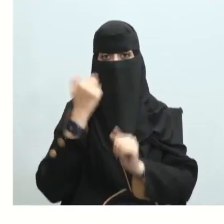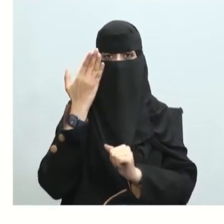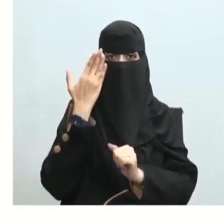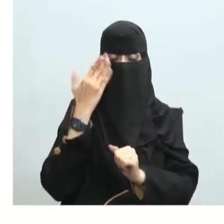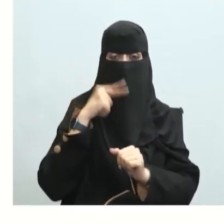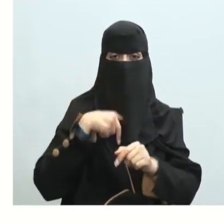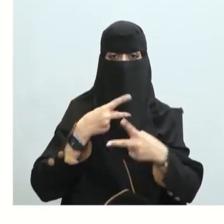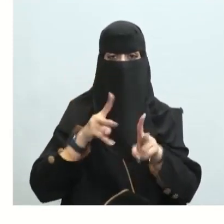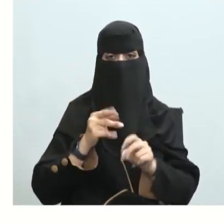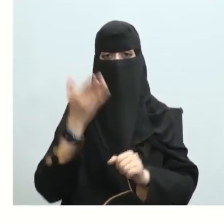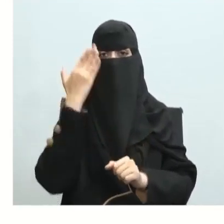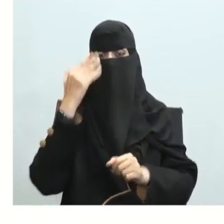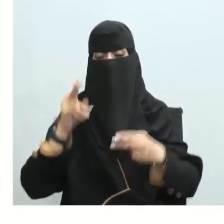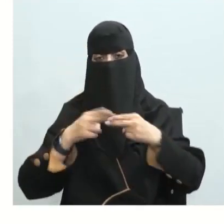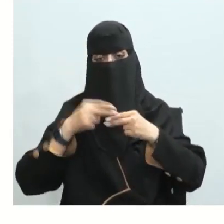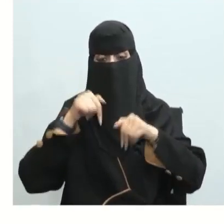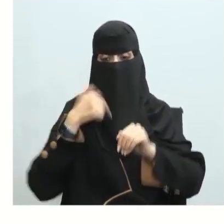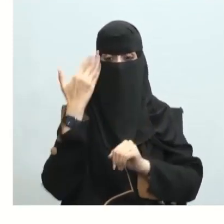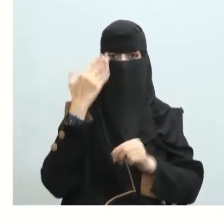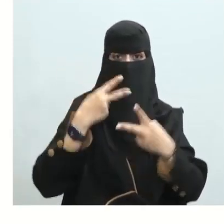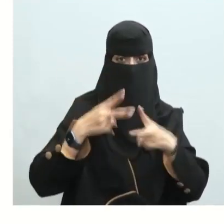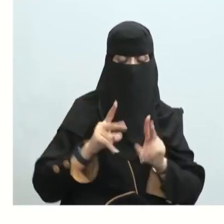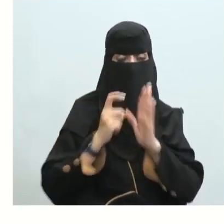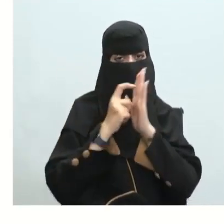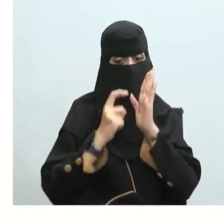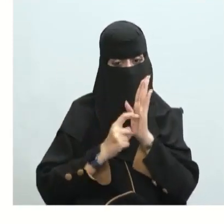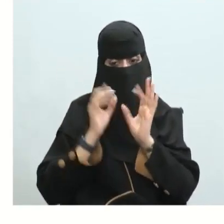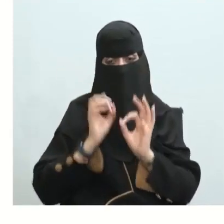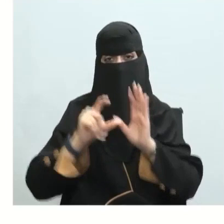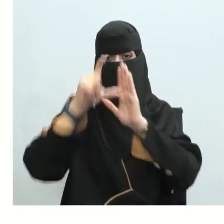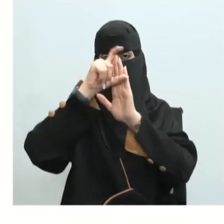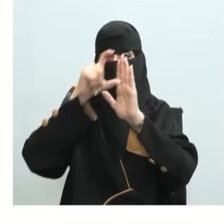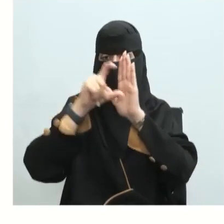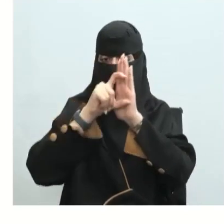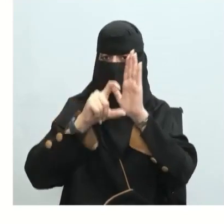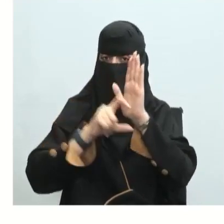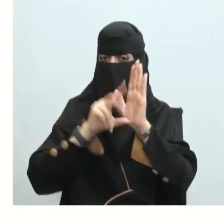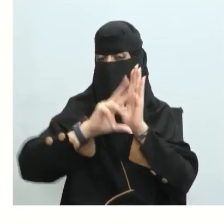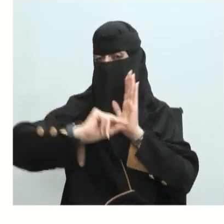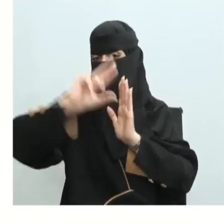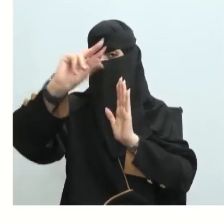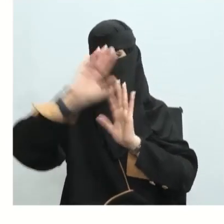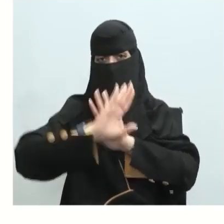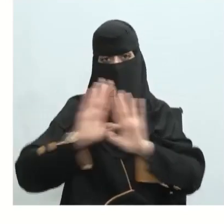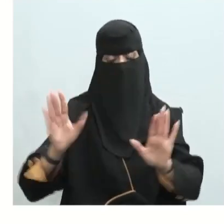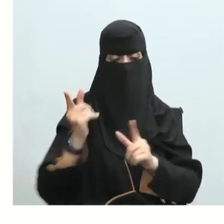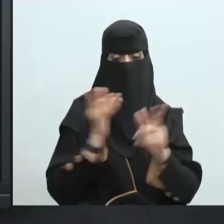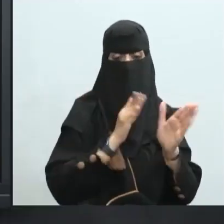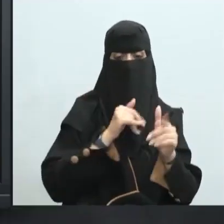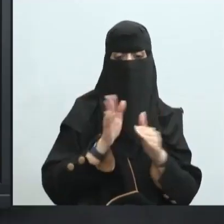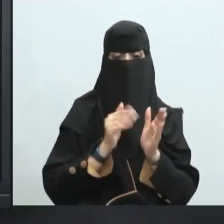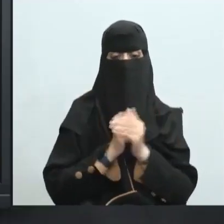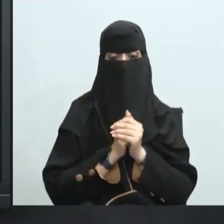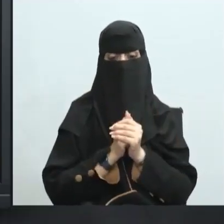افتتاح وخطب اختتام خطب الافتتاح وخطب اختتام نفس العناصر مقدمه وعرض وخاتمه كذلك هنا مقدمه